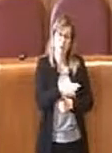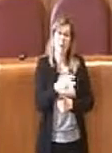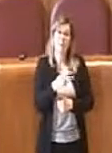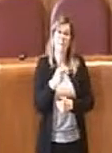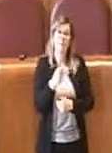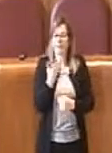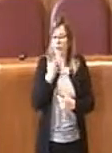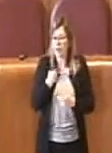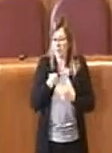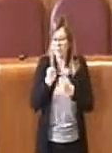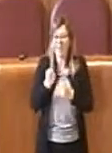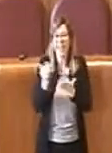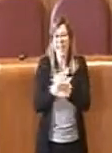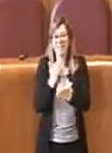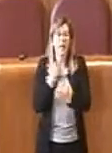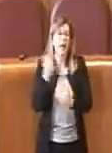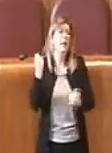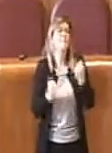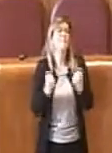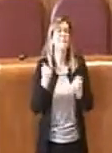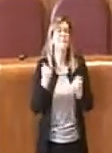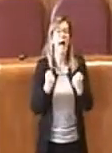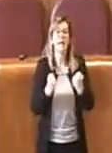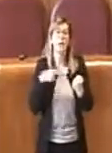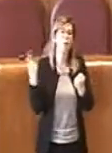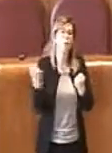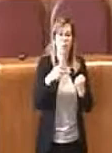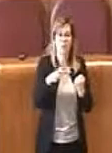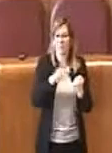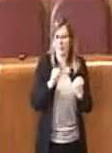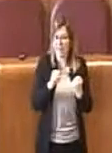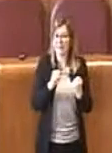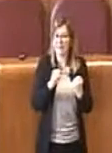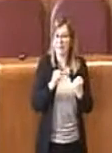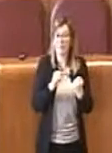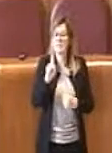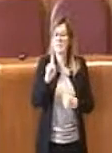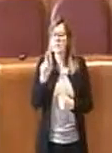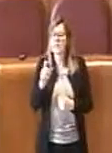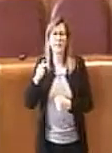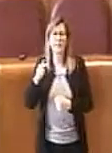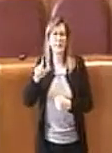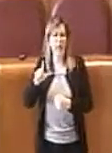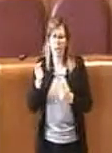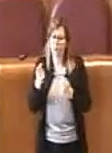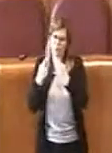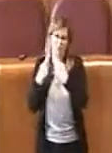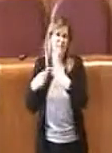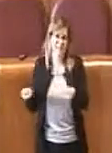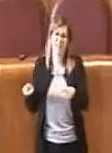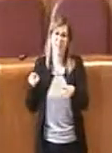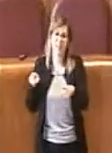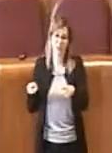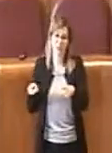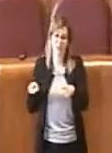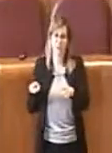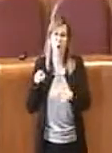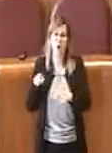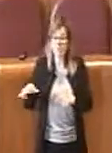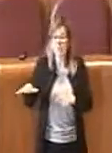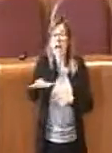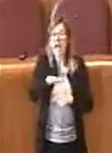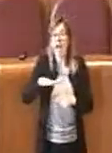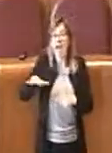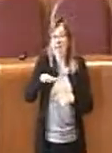l'impatto della sosta tariffata è molto più importante rispetto a quello della ztl sosta tariffata incide su molte più aree e su molti più